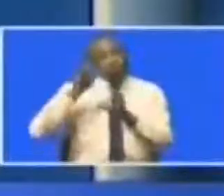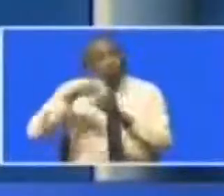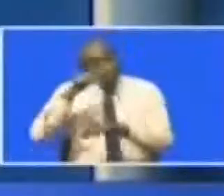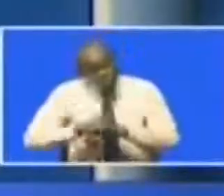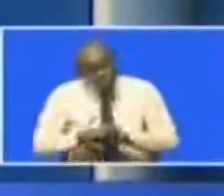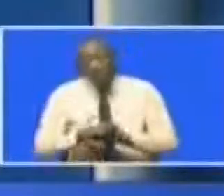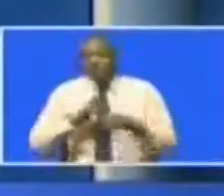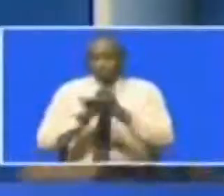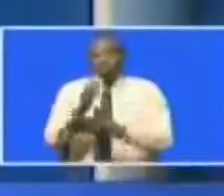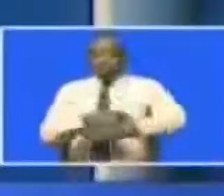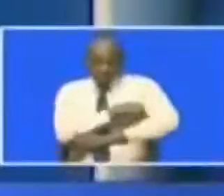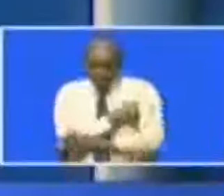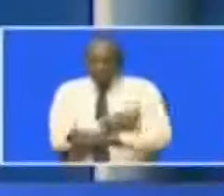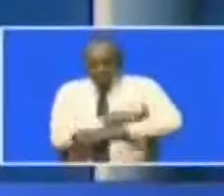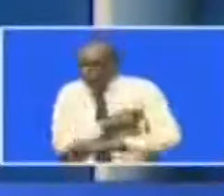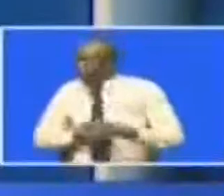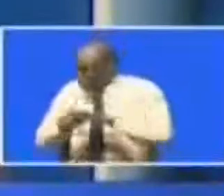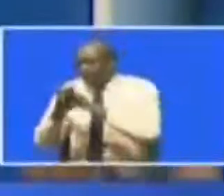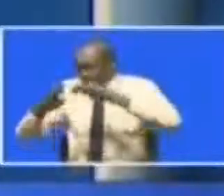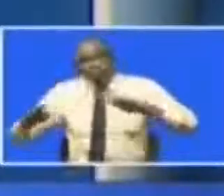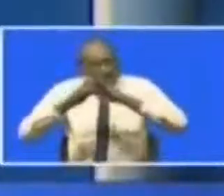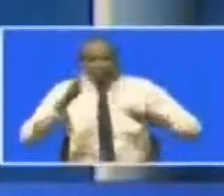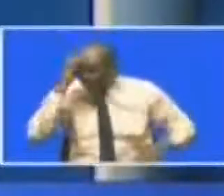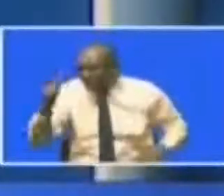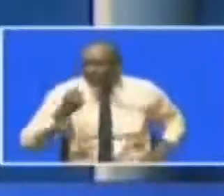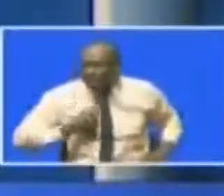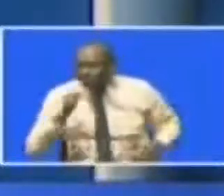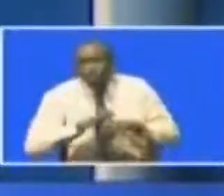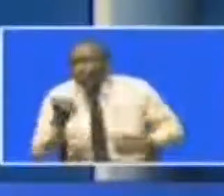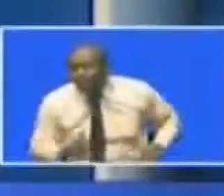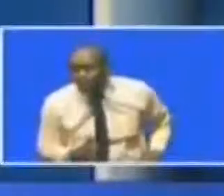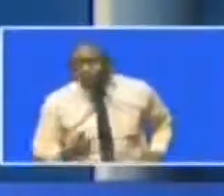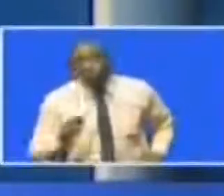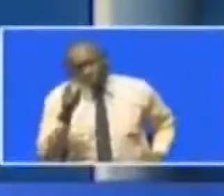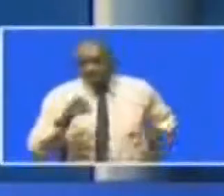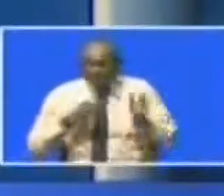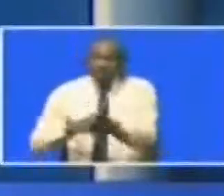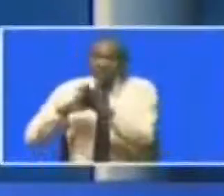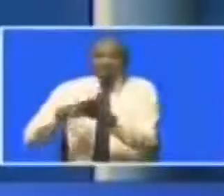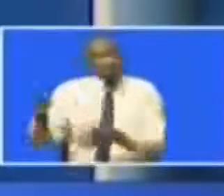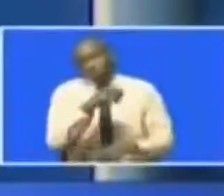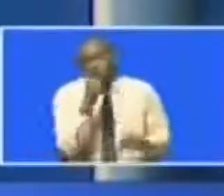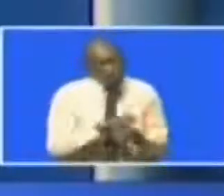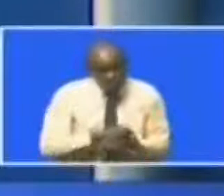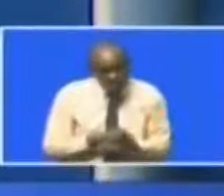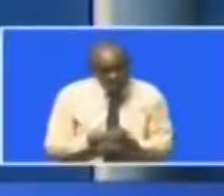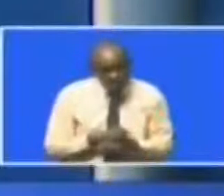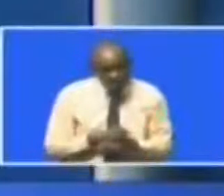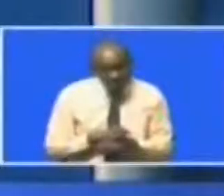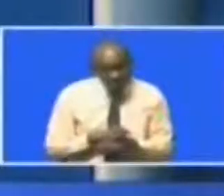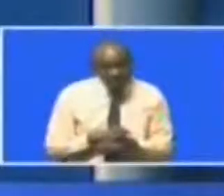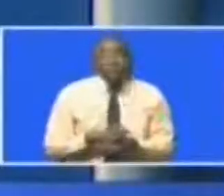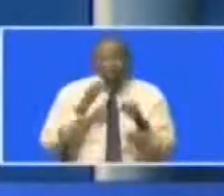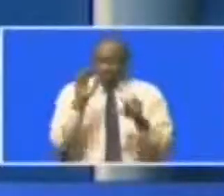kama chifu anaenda kwa manyumba, anaangalia mbona wasichana hawa wako shule, anasisitiza. Lakini pia